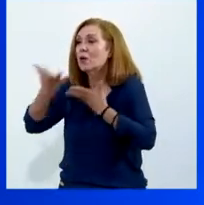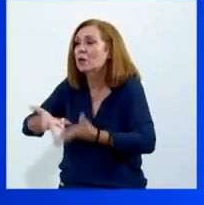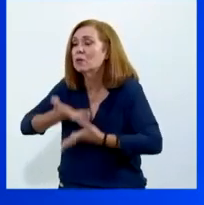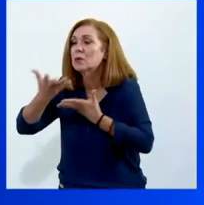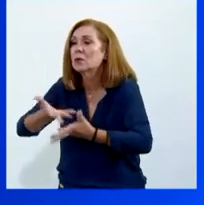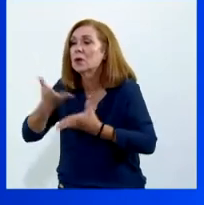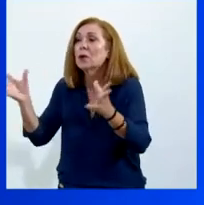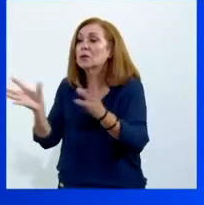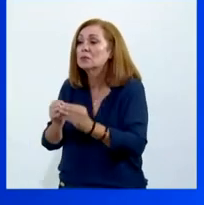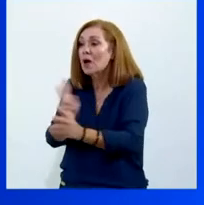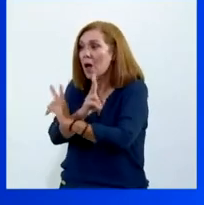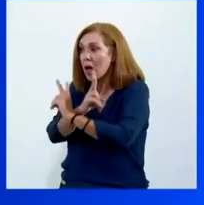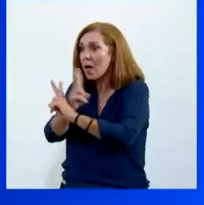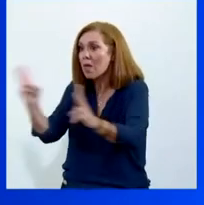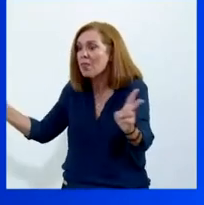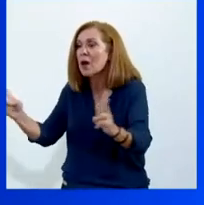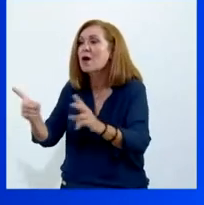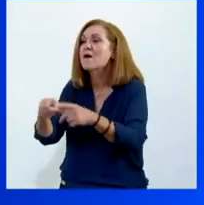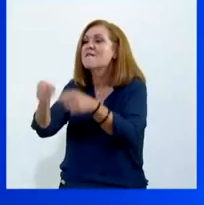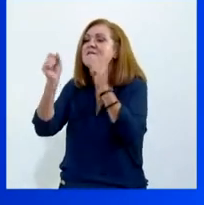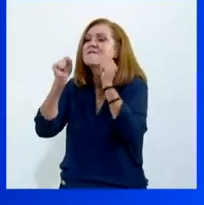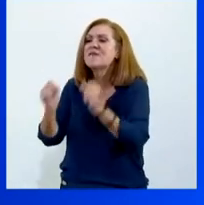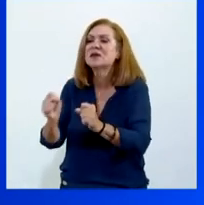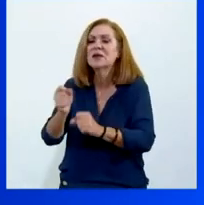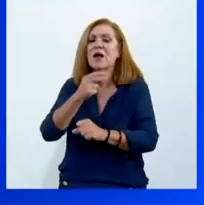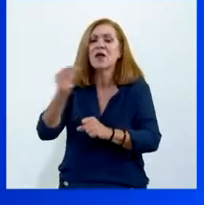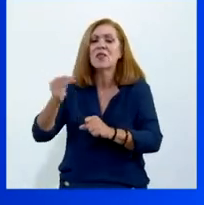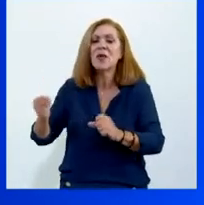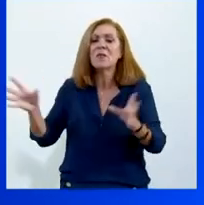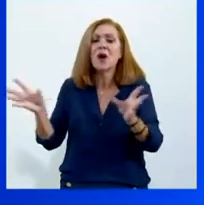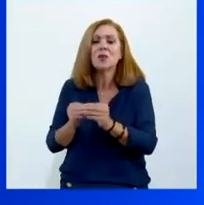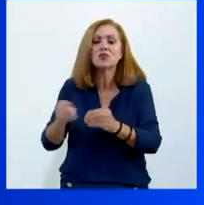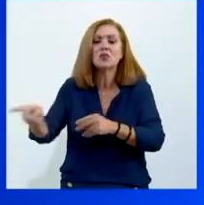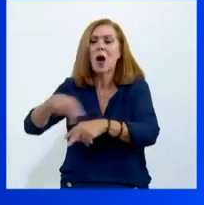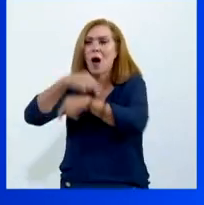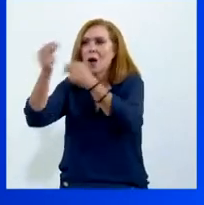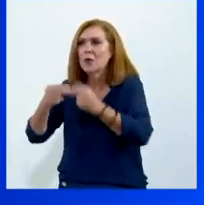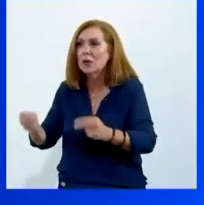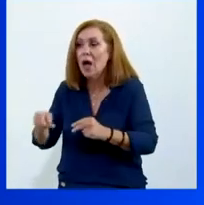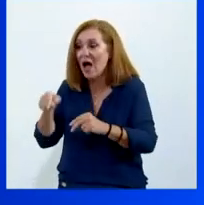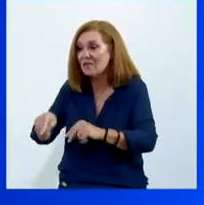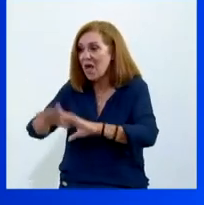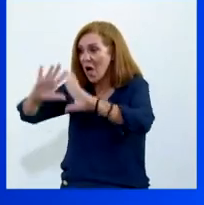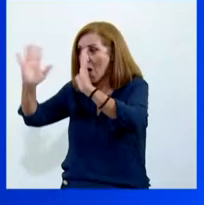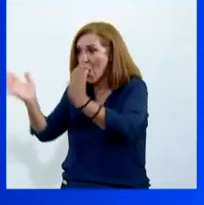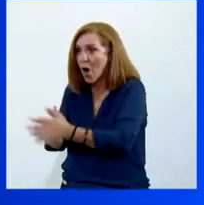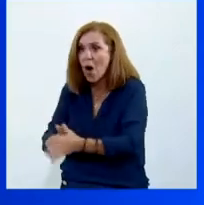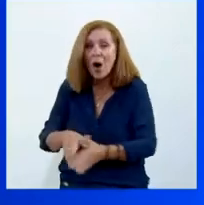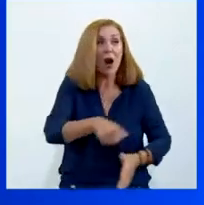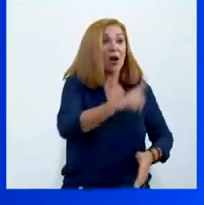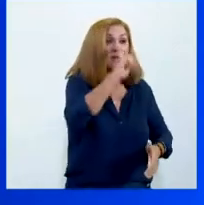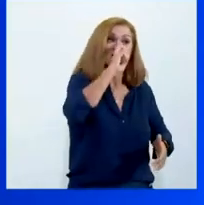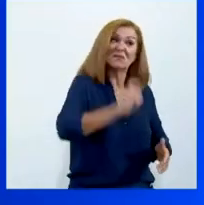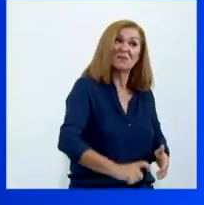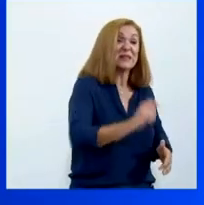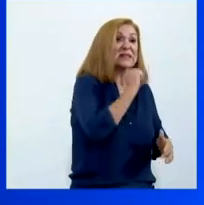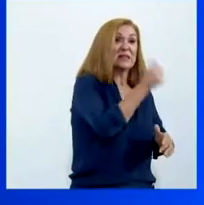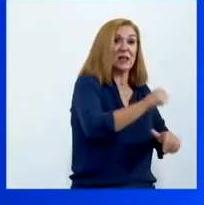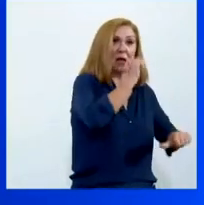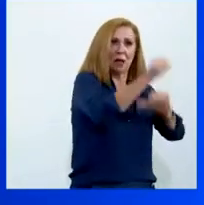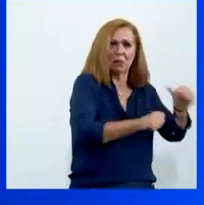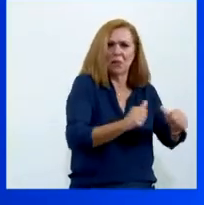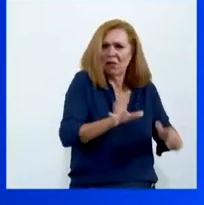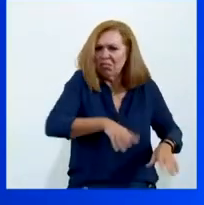τη διαφάνεια σε βασικούς δείκτες που έχουν να κάνουν με την αποδοτικότητά τους. Τίποτα από όλα αυτά δεν χρειάζεται συστηματική αναθεώρηση. Άρα, ας διαχωρίσουμε τα